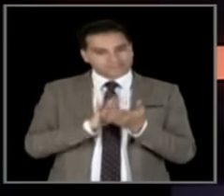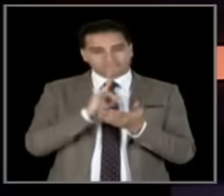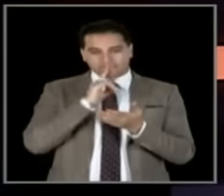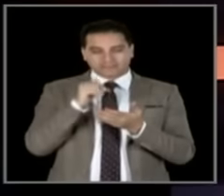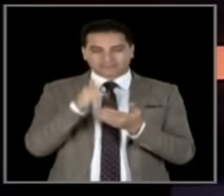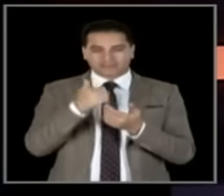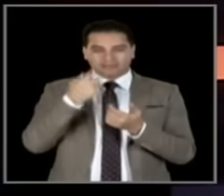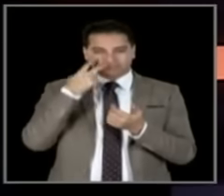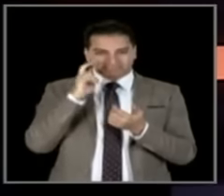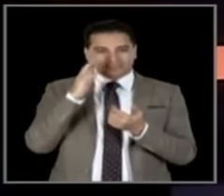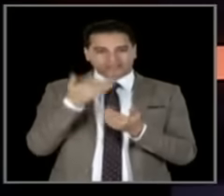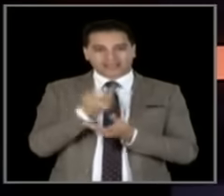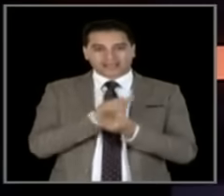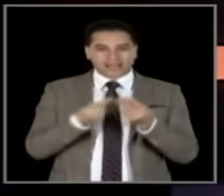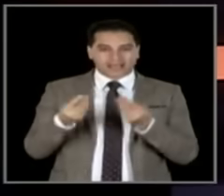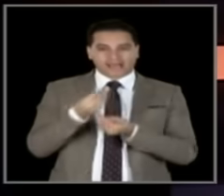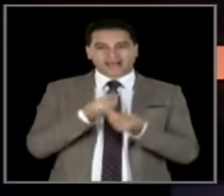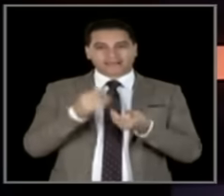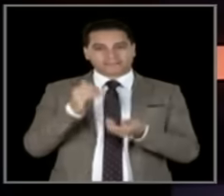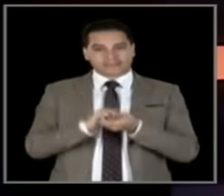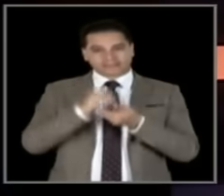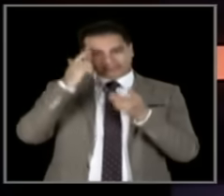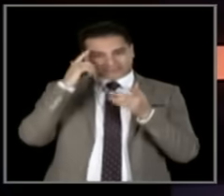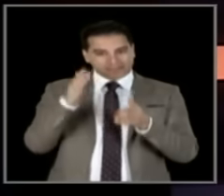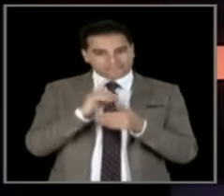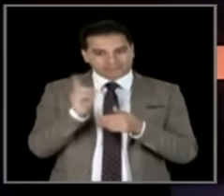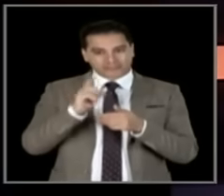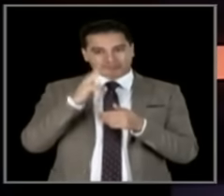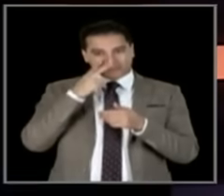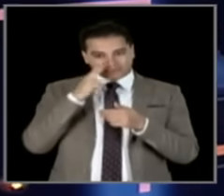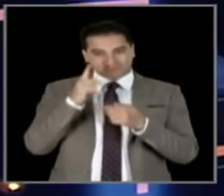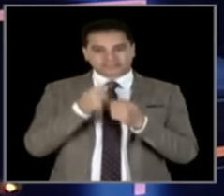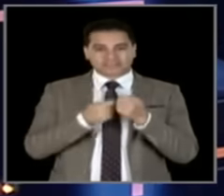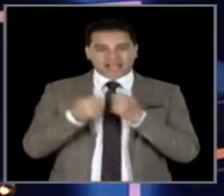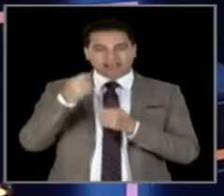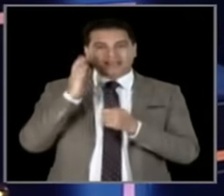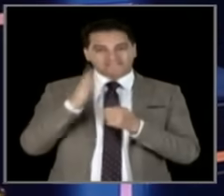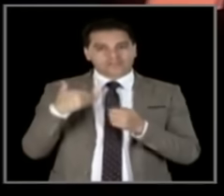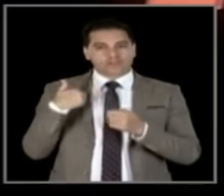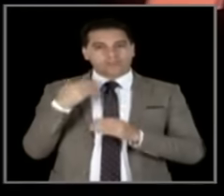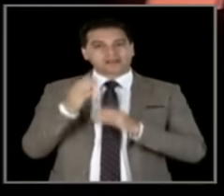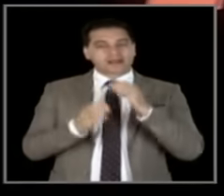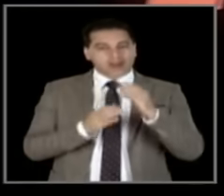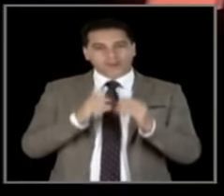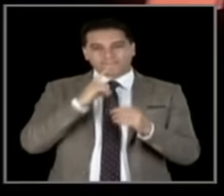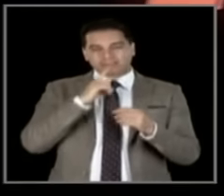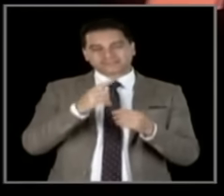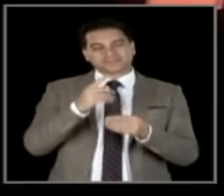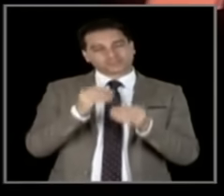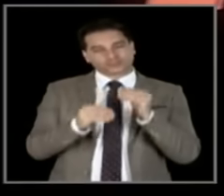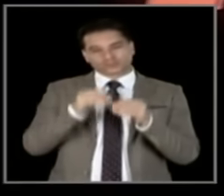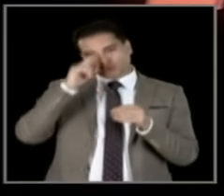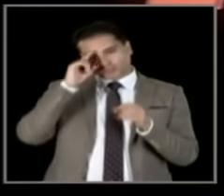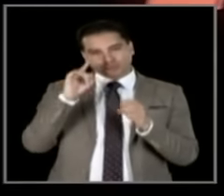في اخطاء في المناقشه، في التركيز، في كام نقطه كان ممكن نجيبهم يبقى الوضع احسن، وان شاء الله احنا عدلنا